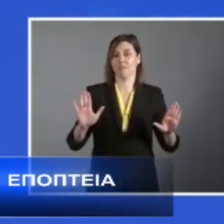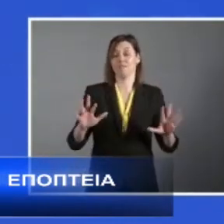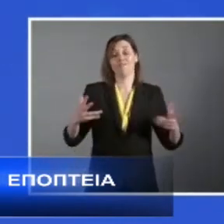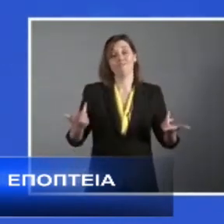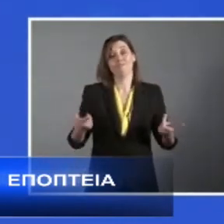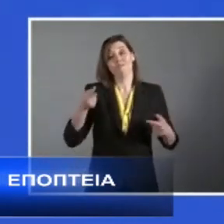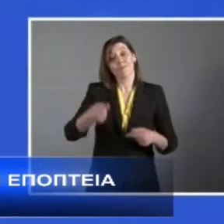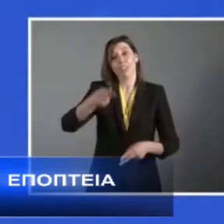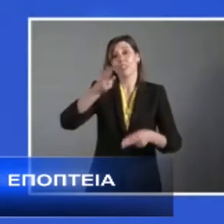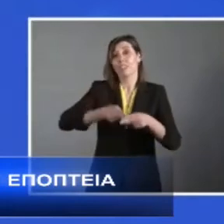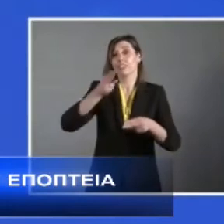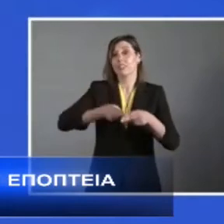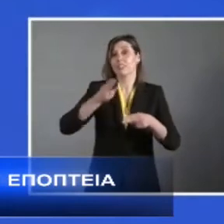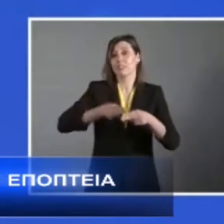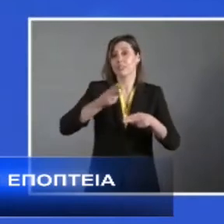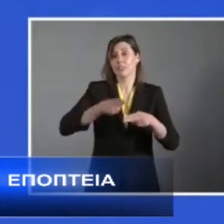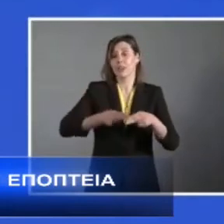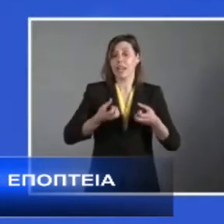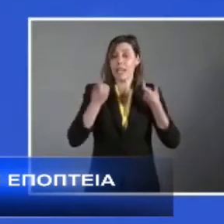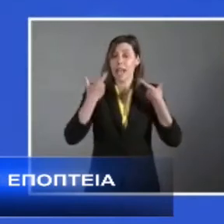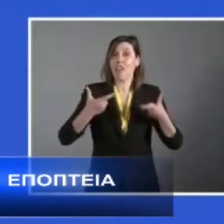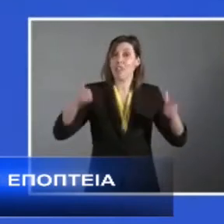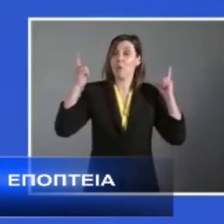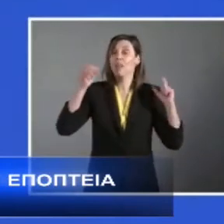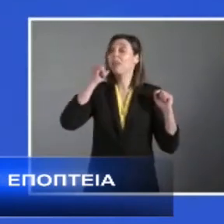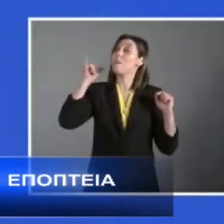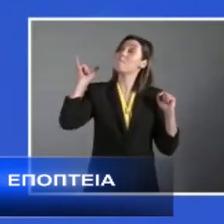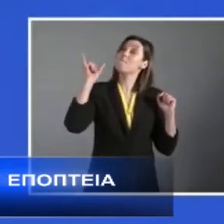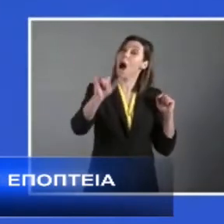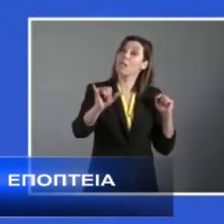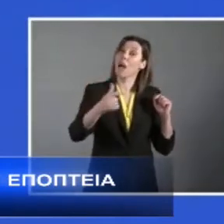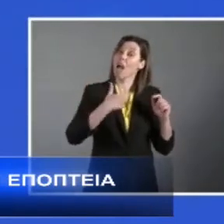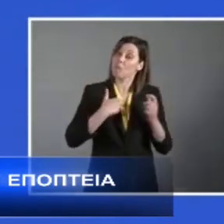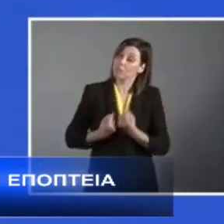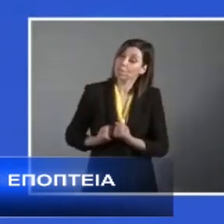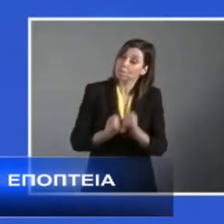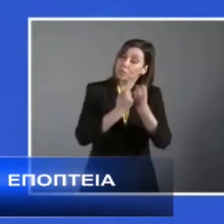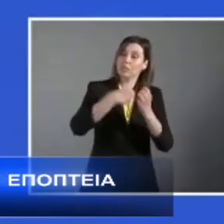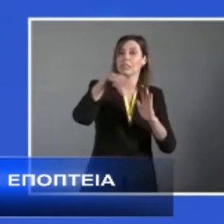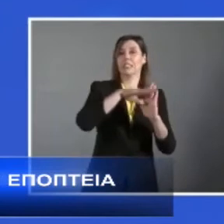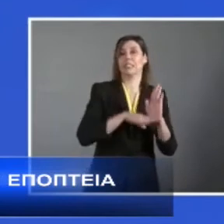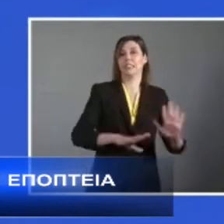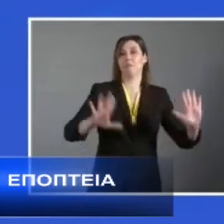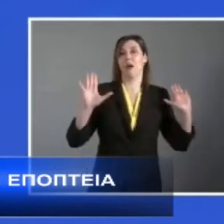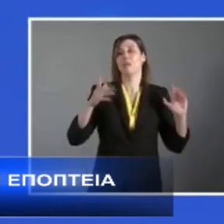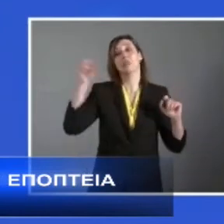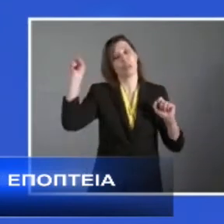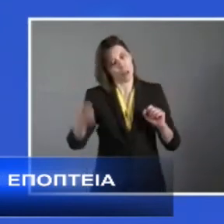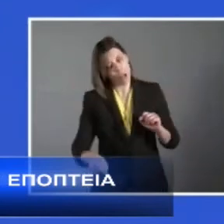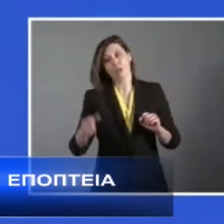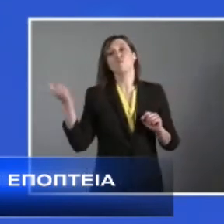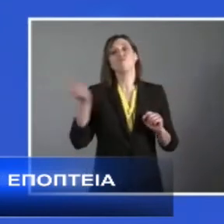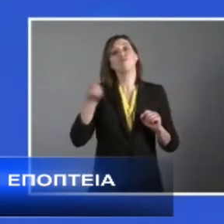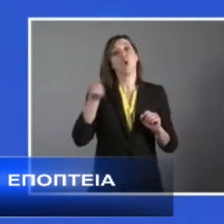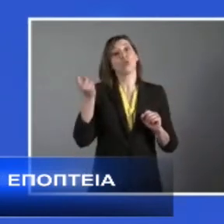αρχής για τον οποίο η Νέα Δημοκρατία διαχρονικά υποστήριζε συστήματα που συνδυάζουν την αναλογικότητα με